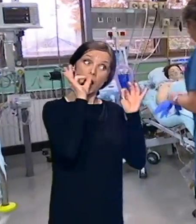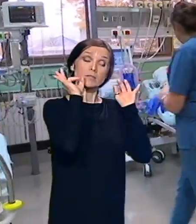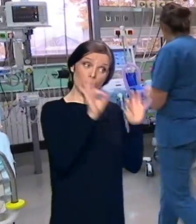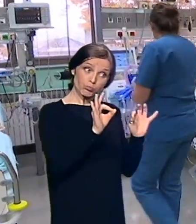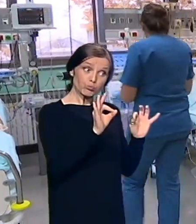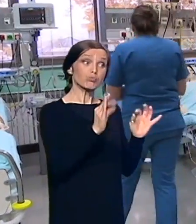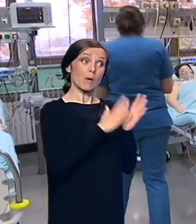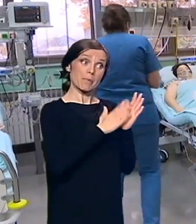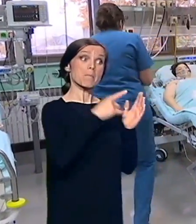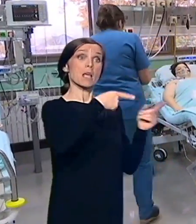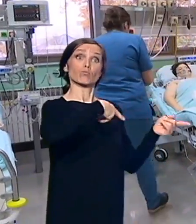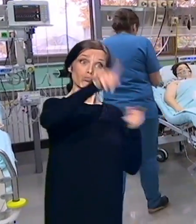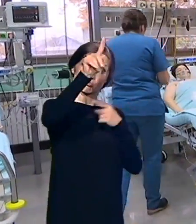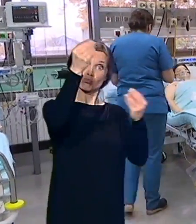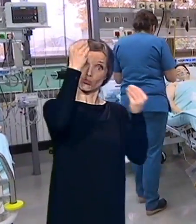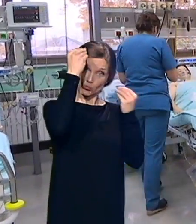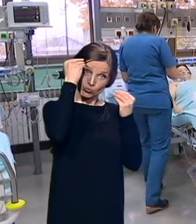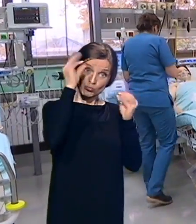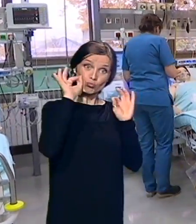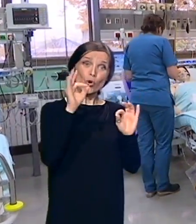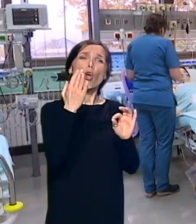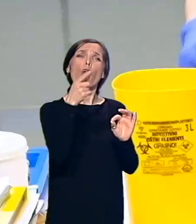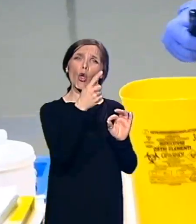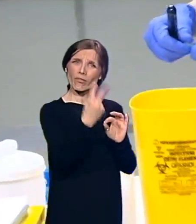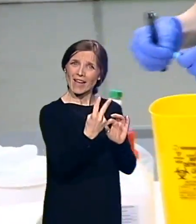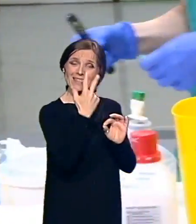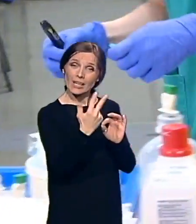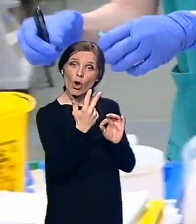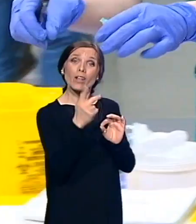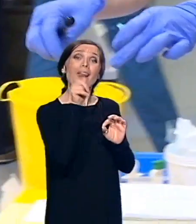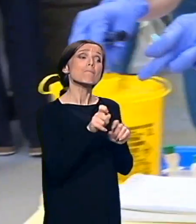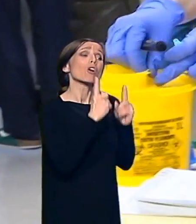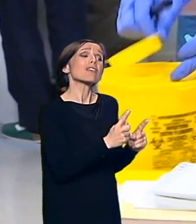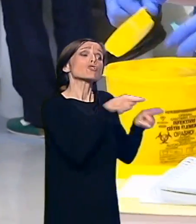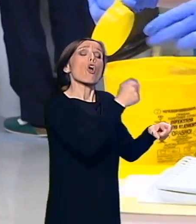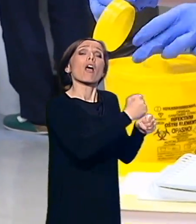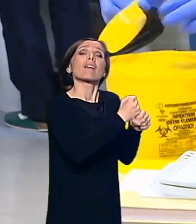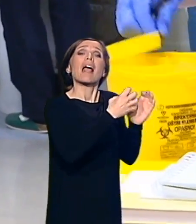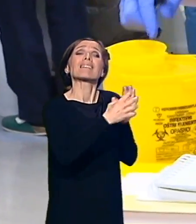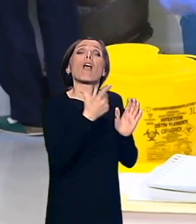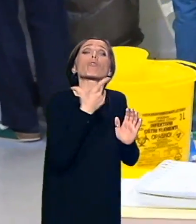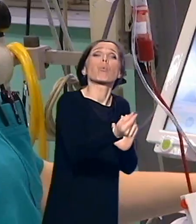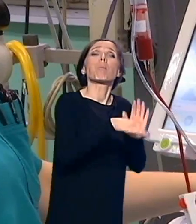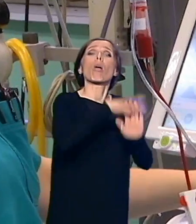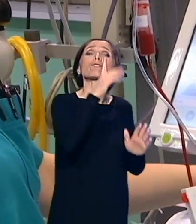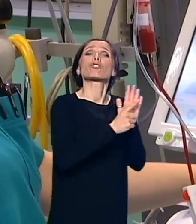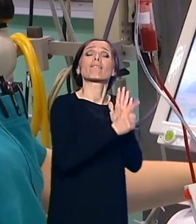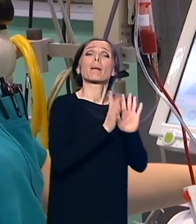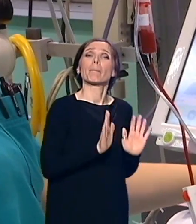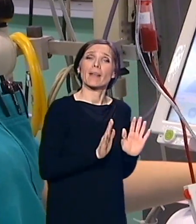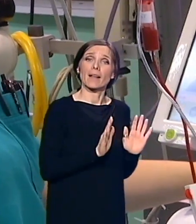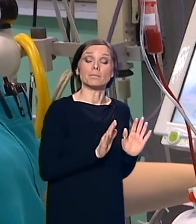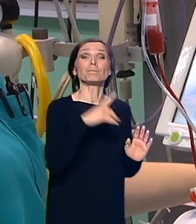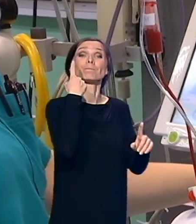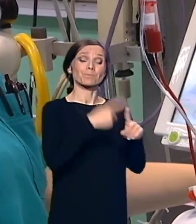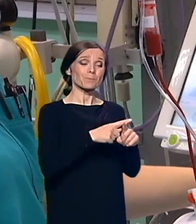ostanu dva puta duže nego što je trajala specijalizacija. U planu je da zadrže i najbolje među onima koji su upisali